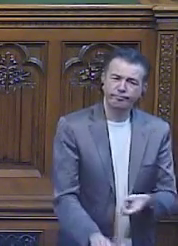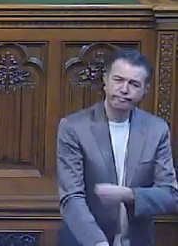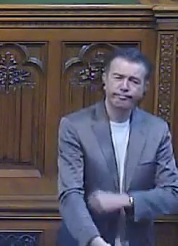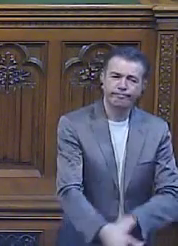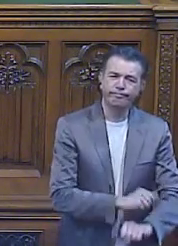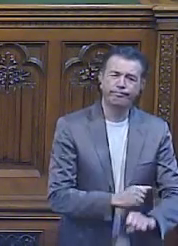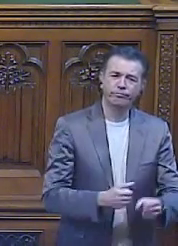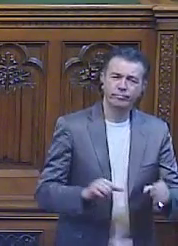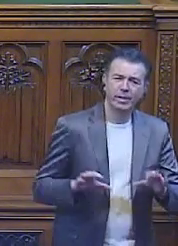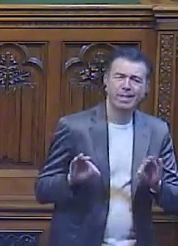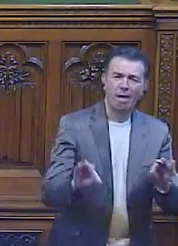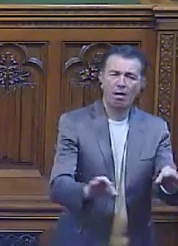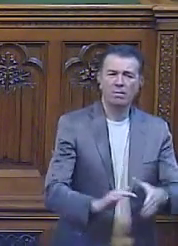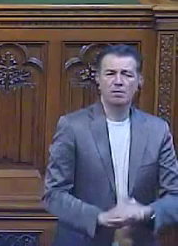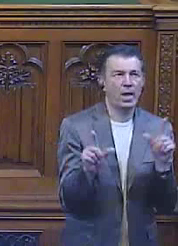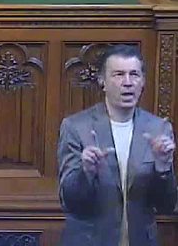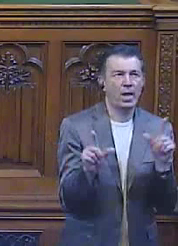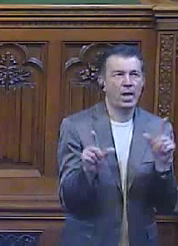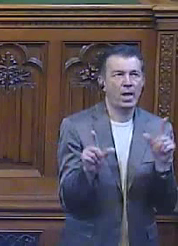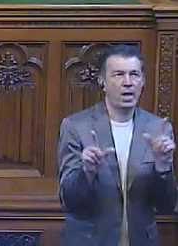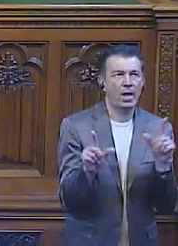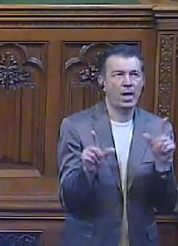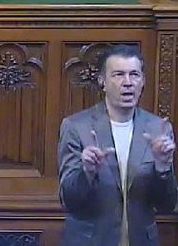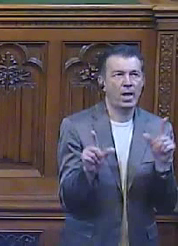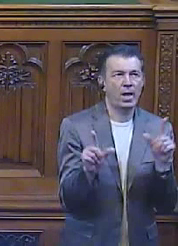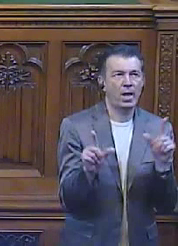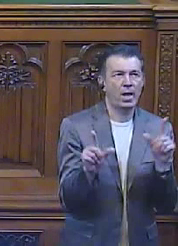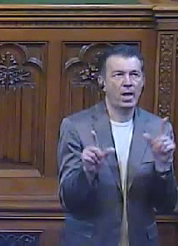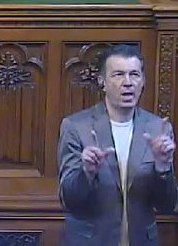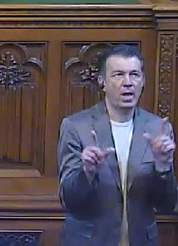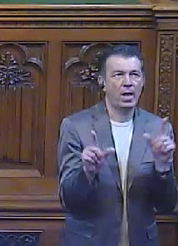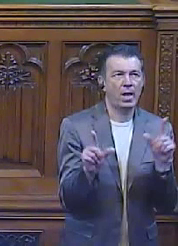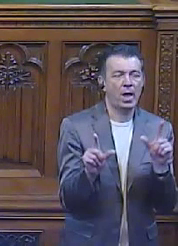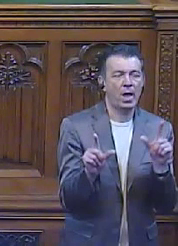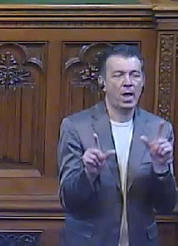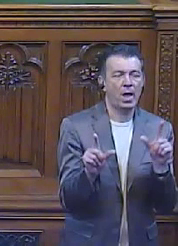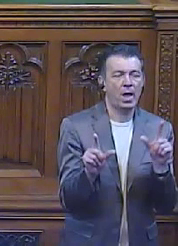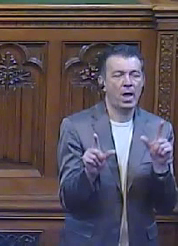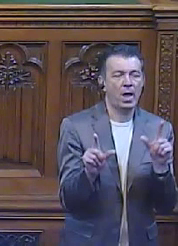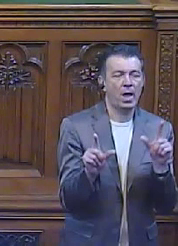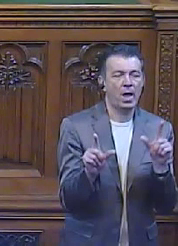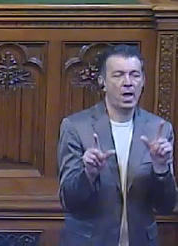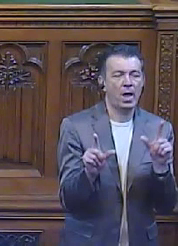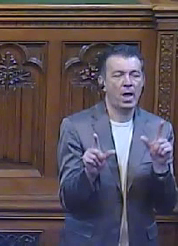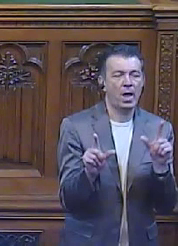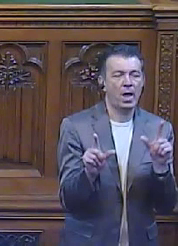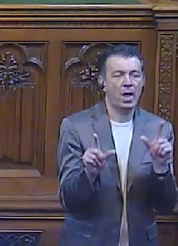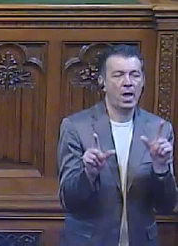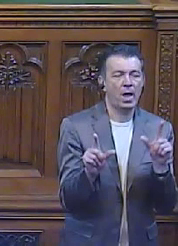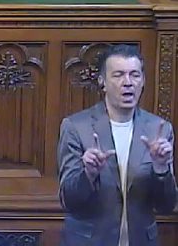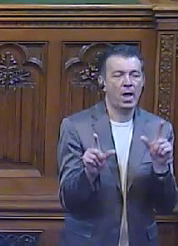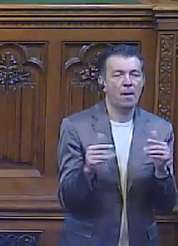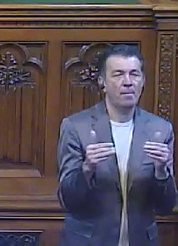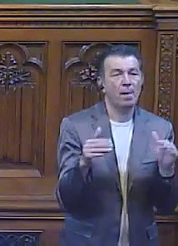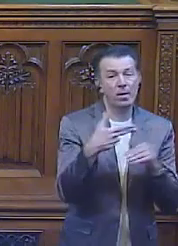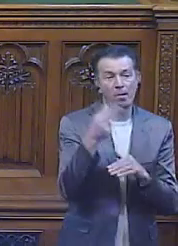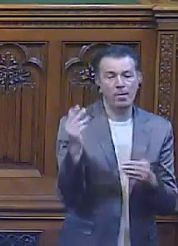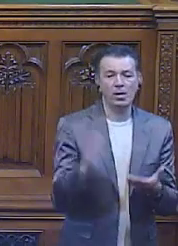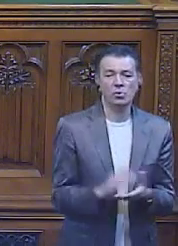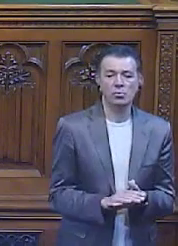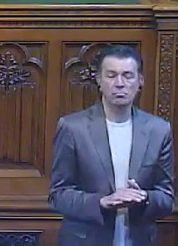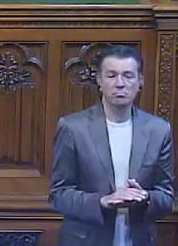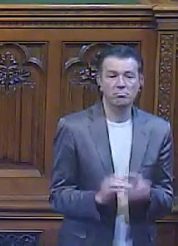haben. Wien hat eine steigende Armut, weil immer mehr Menschen